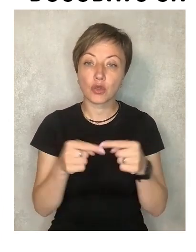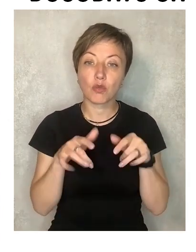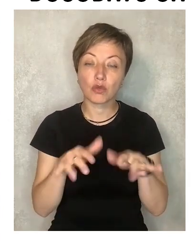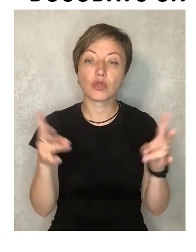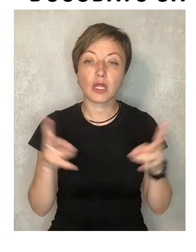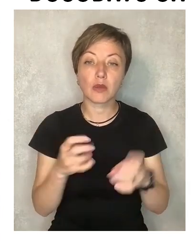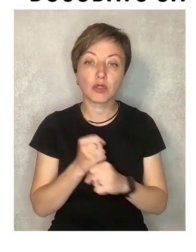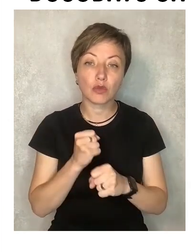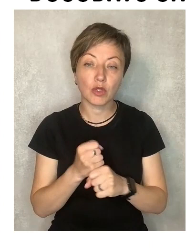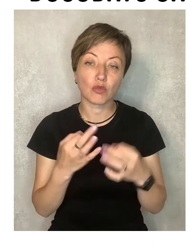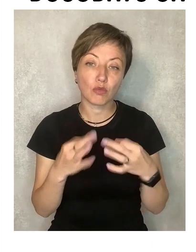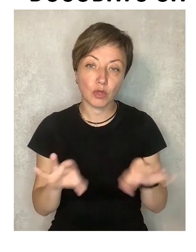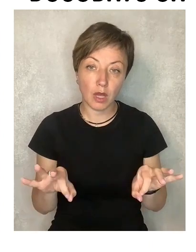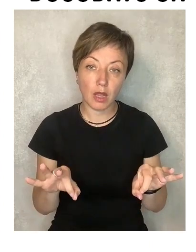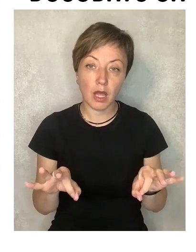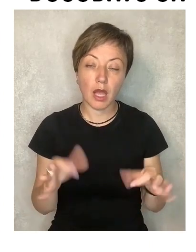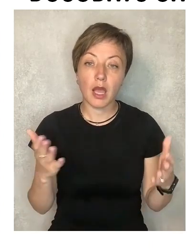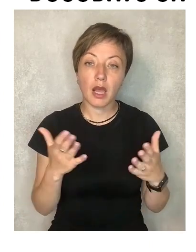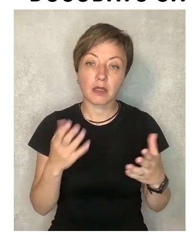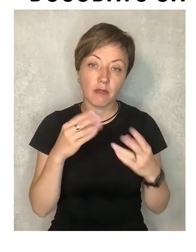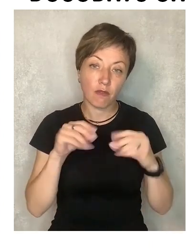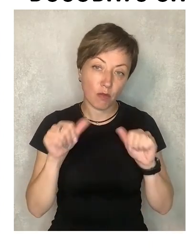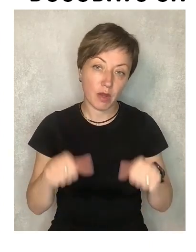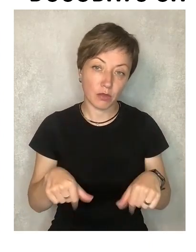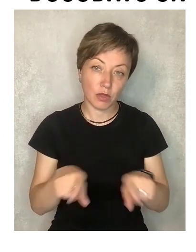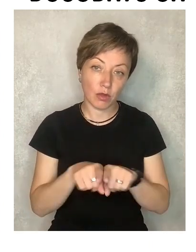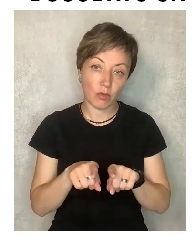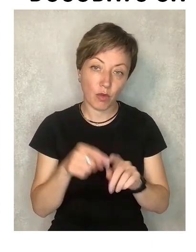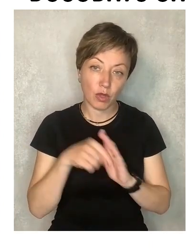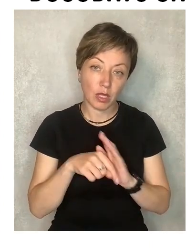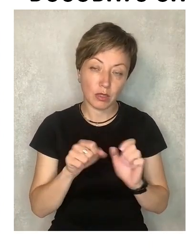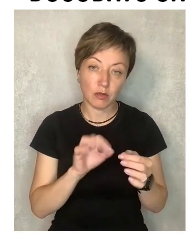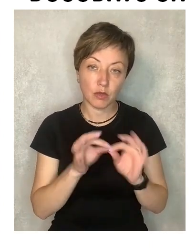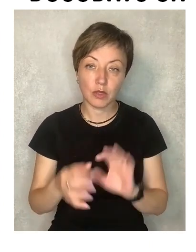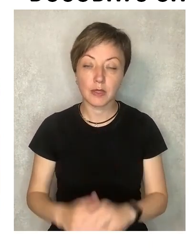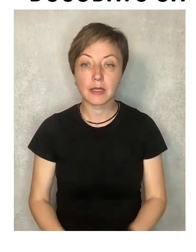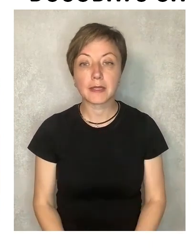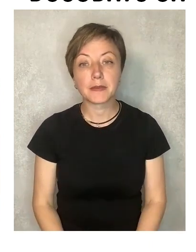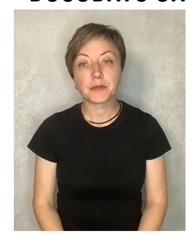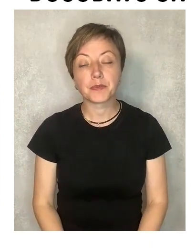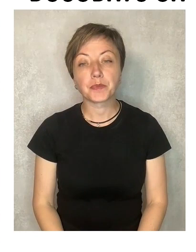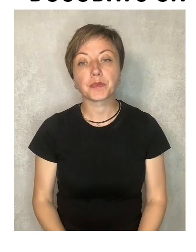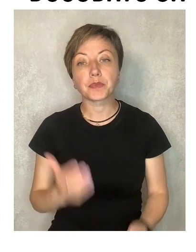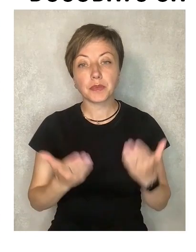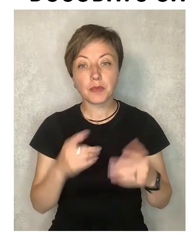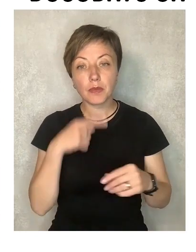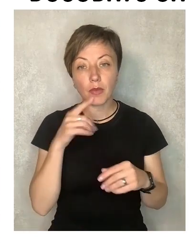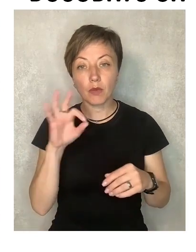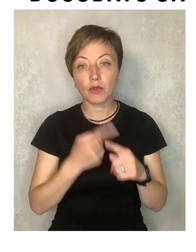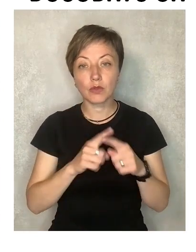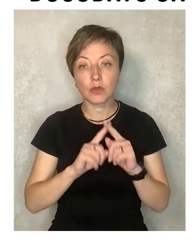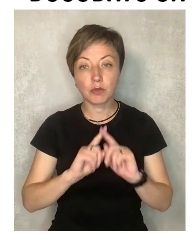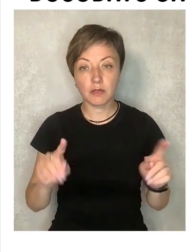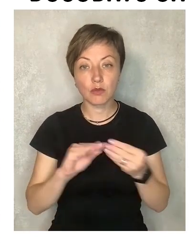щоб пускали. Якісь там формалізуйте. От в такому контексті можете подивитися. Ну, якщо говорити про цю специфічну проблему